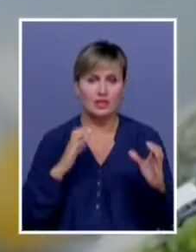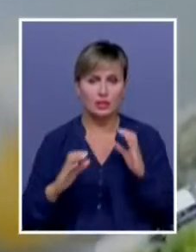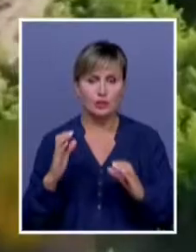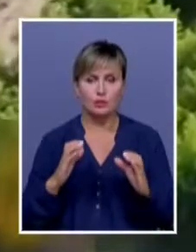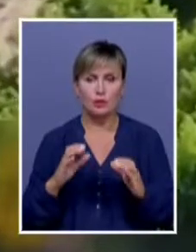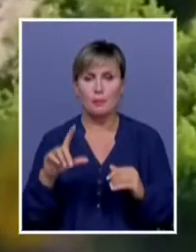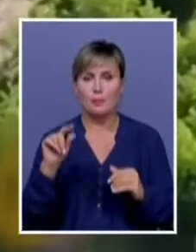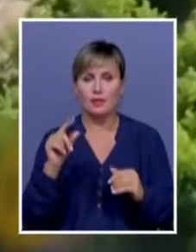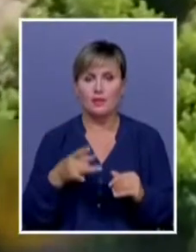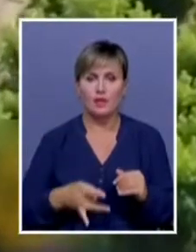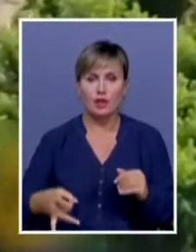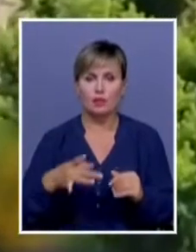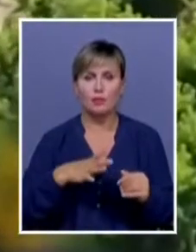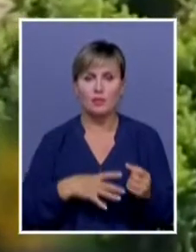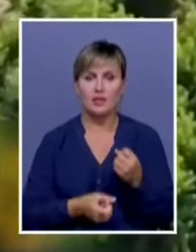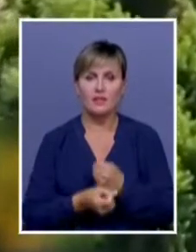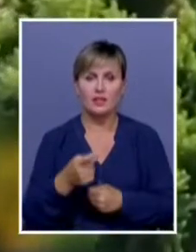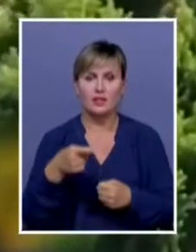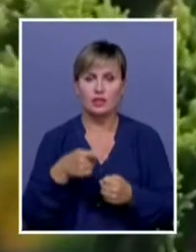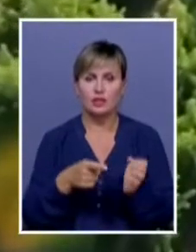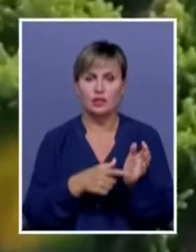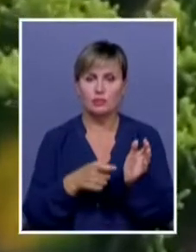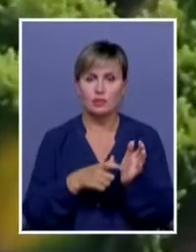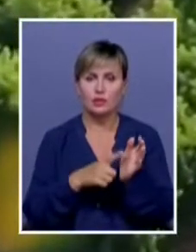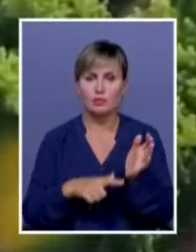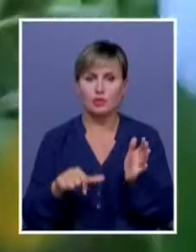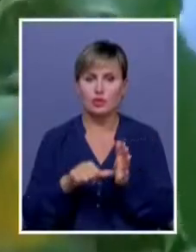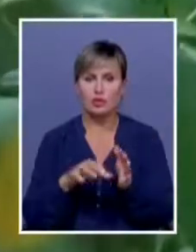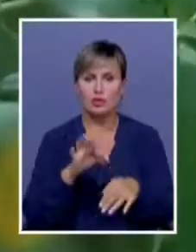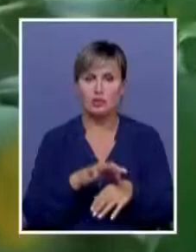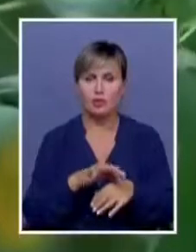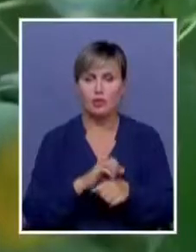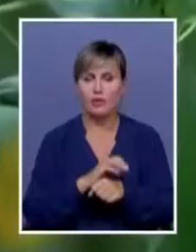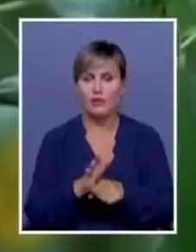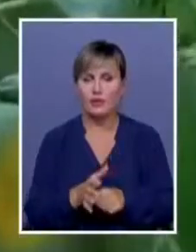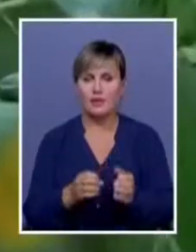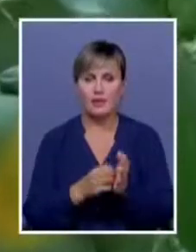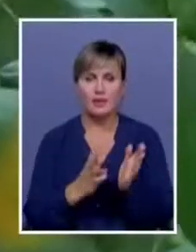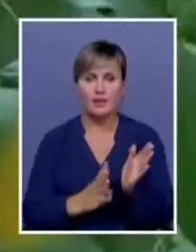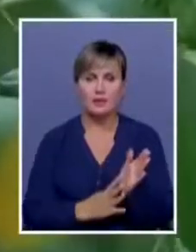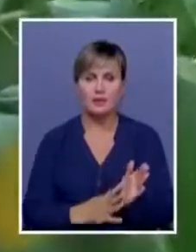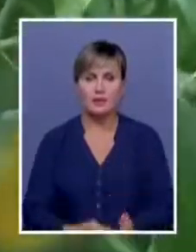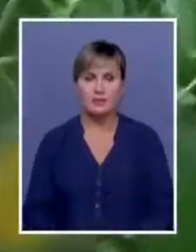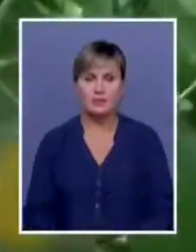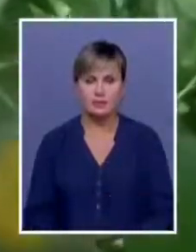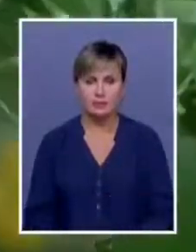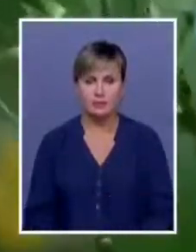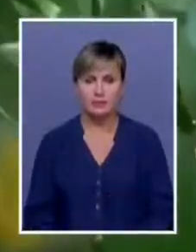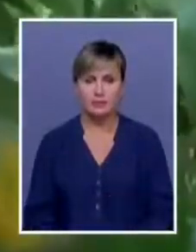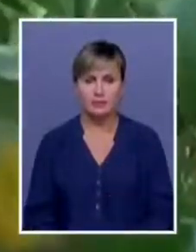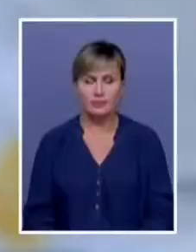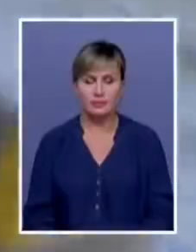В понедельник в регионе было выявлено 1776 заболевших COVID-19.